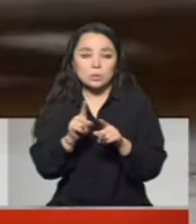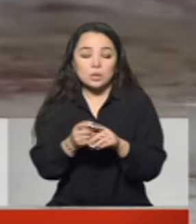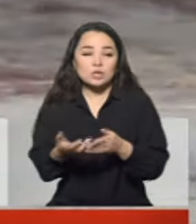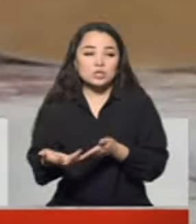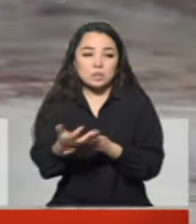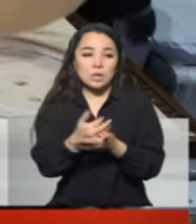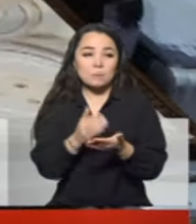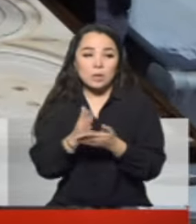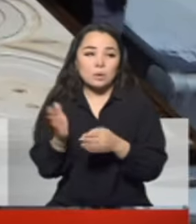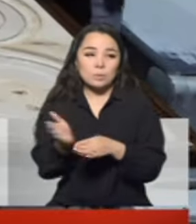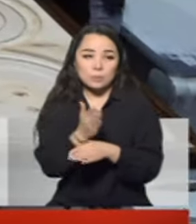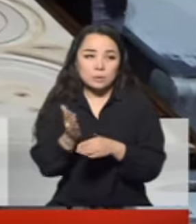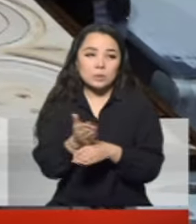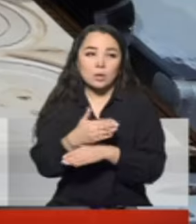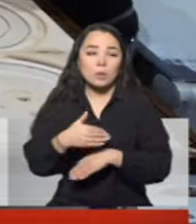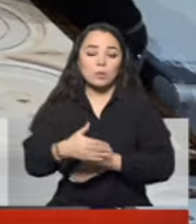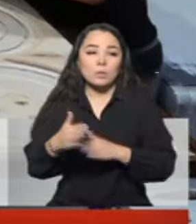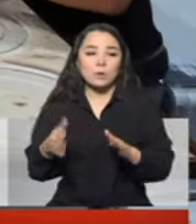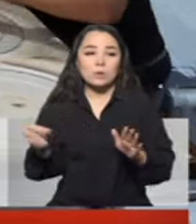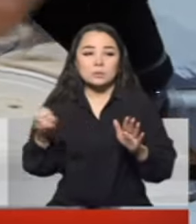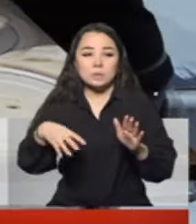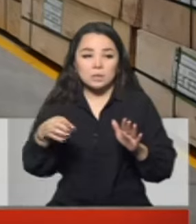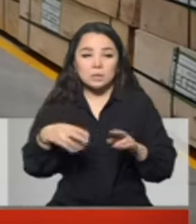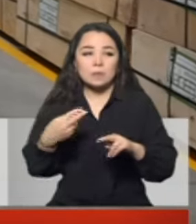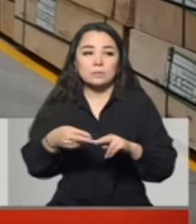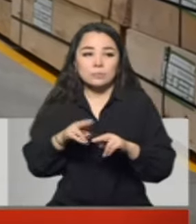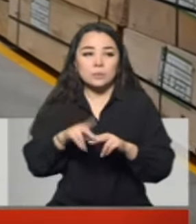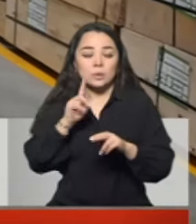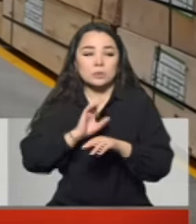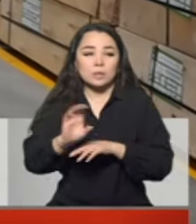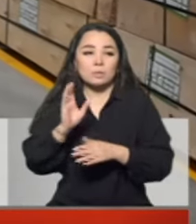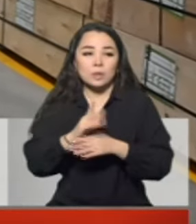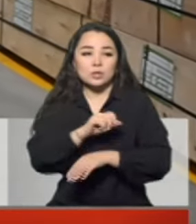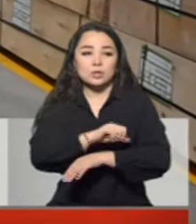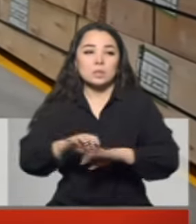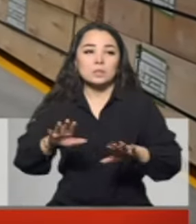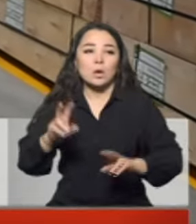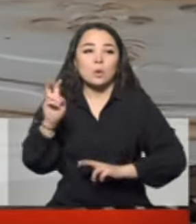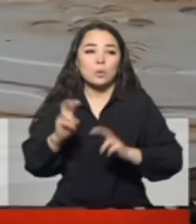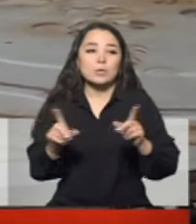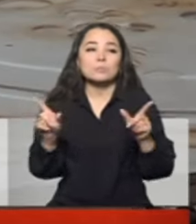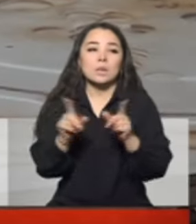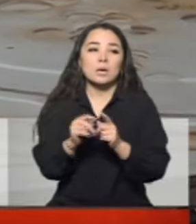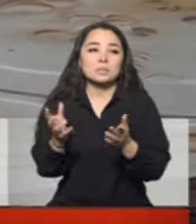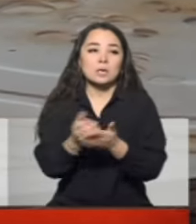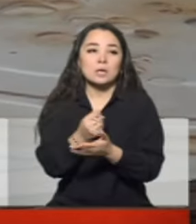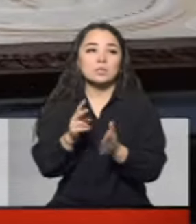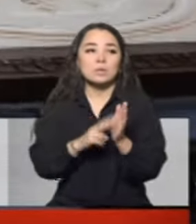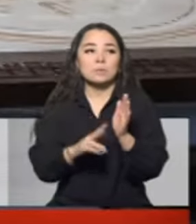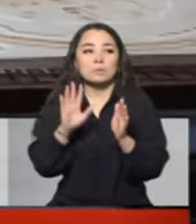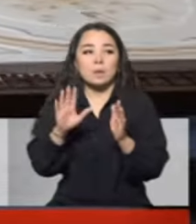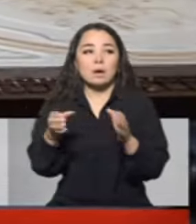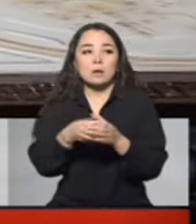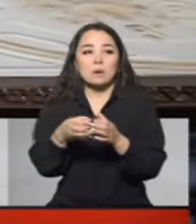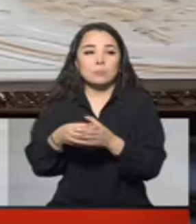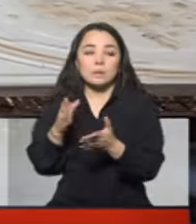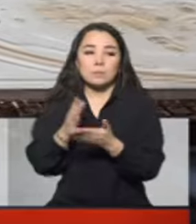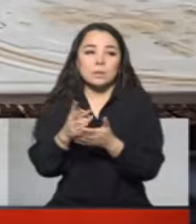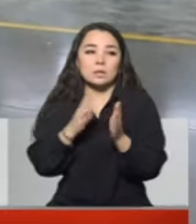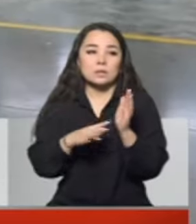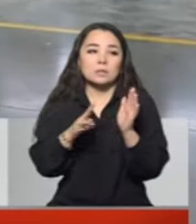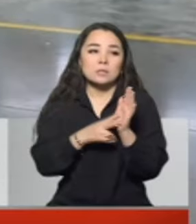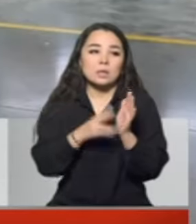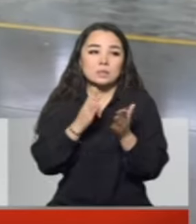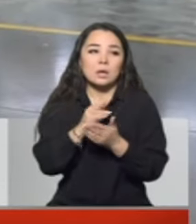жинап, упаковать етіп. Бәрін. Өңірде шетелді өндіріс орындармен біріккен 75 компания бар. Солардың 48-і